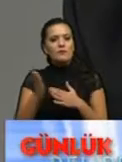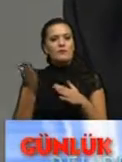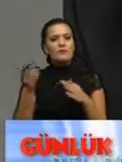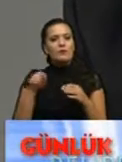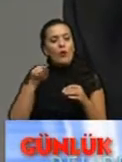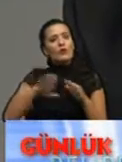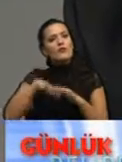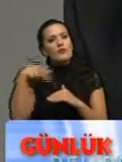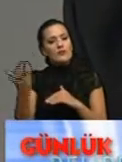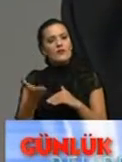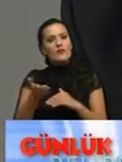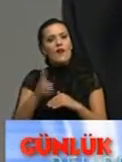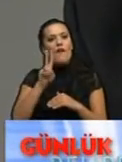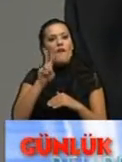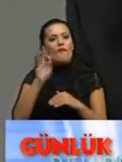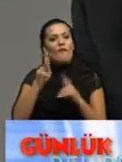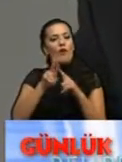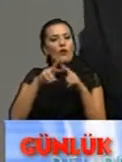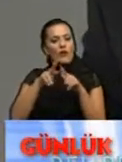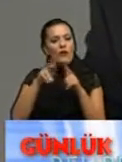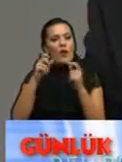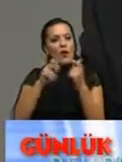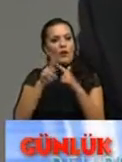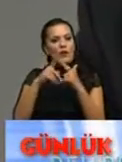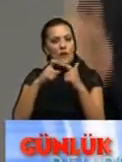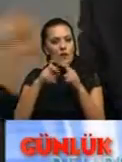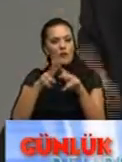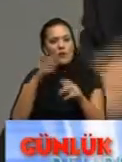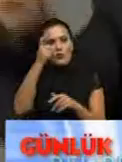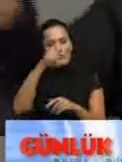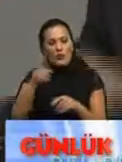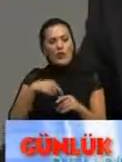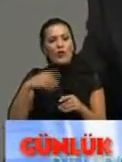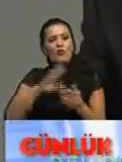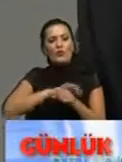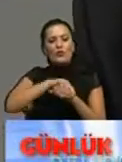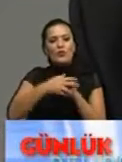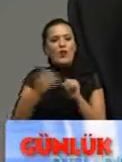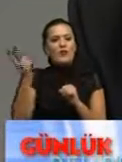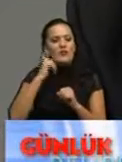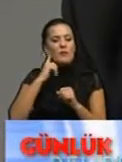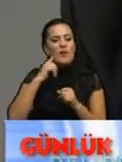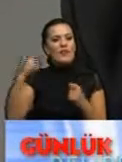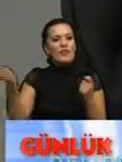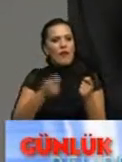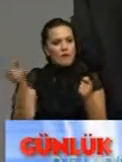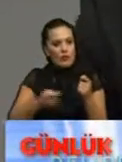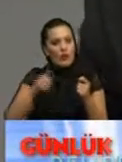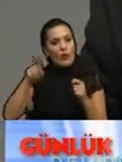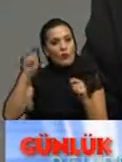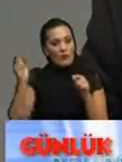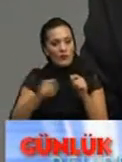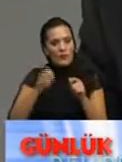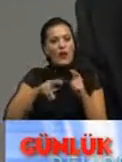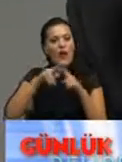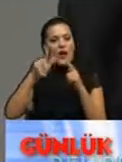Efendime söyleyeyim. Onun dışında Volkan Öktem, Türkiye'nin dünya çapında davulcusudur. O çaldı davulları.